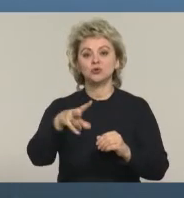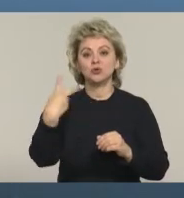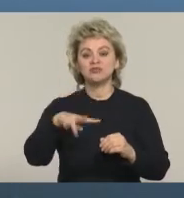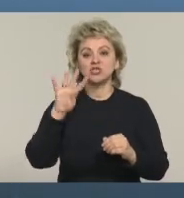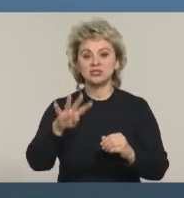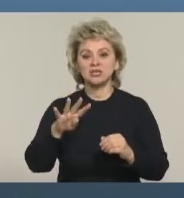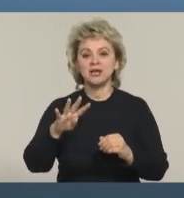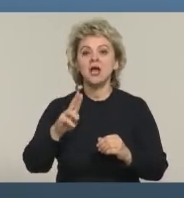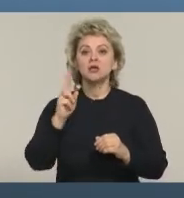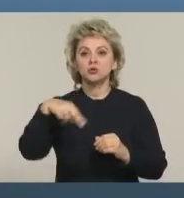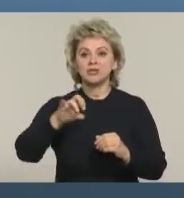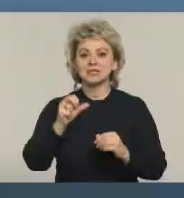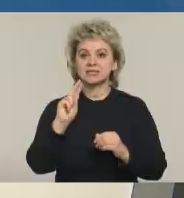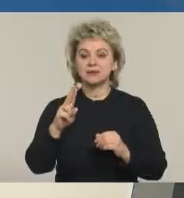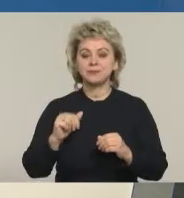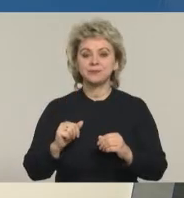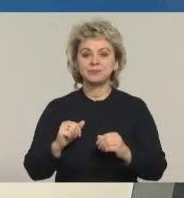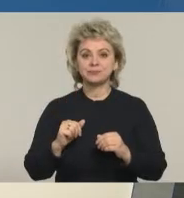Хамчиев, Дон-24, Донецк.